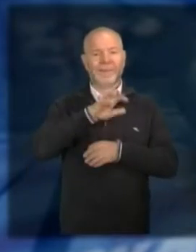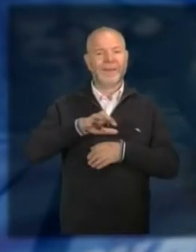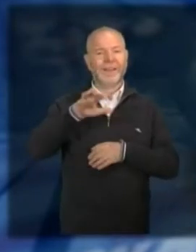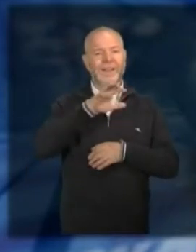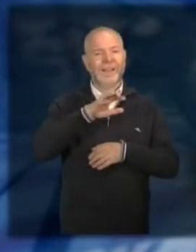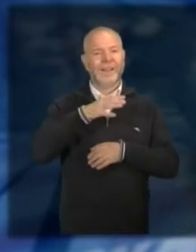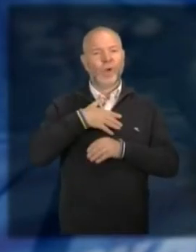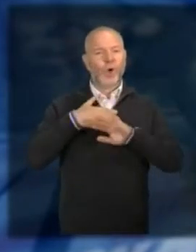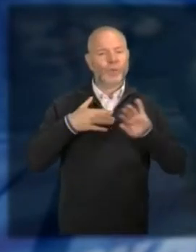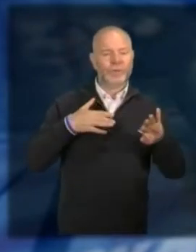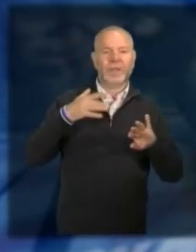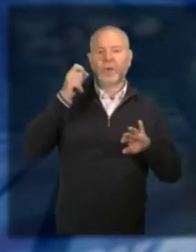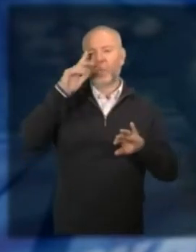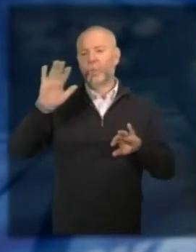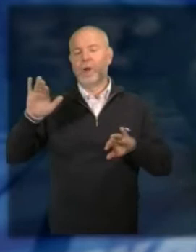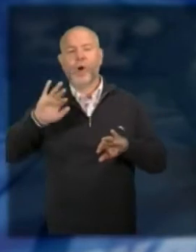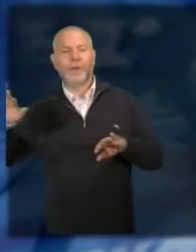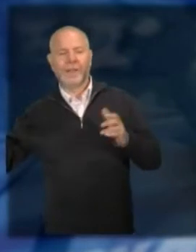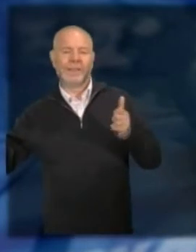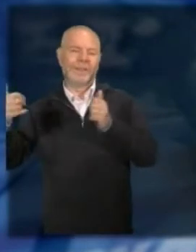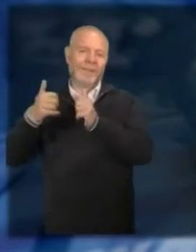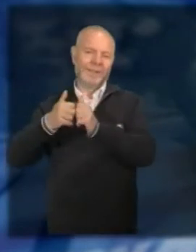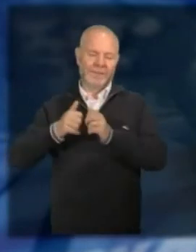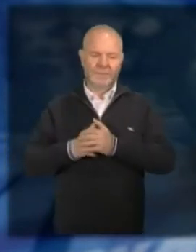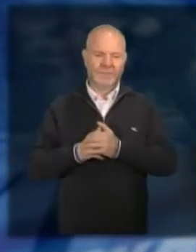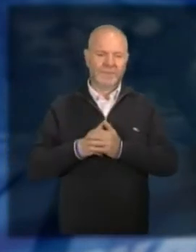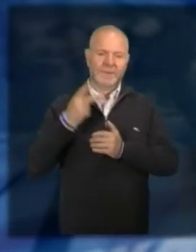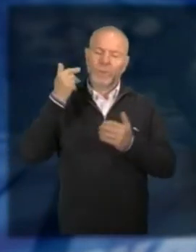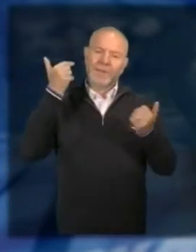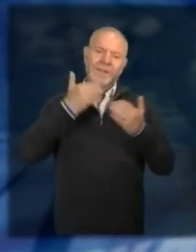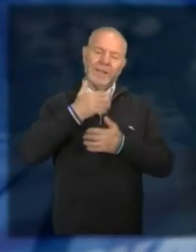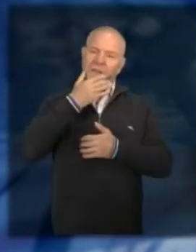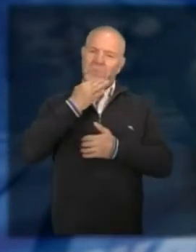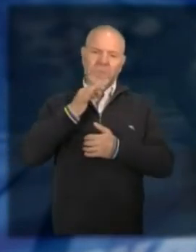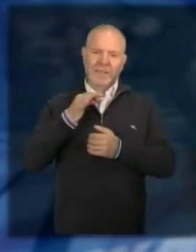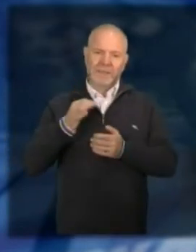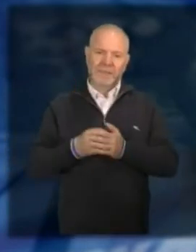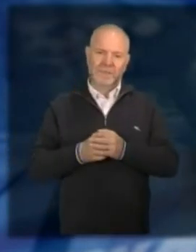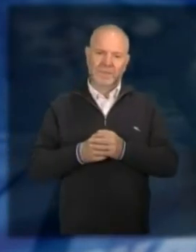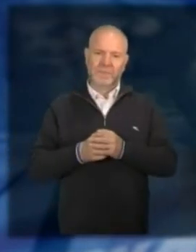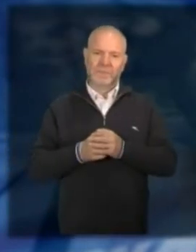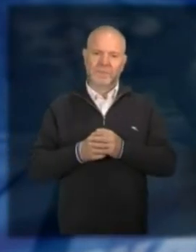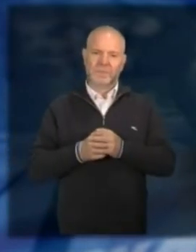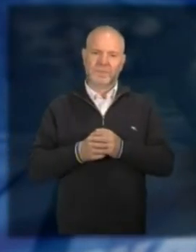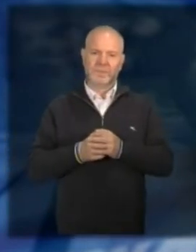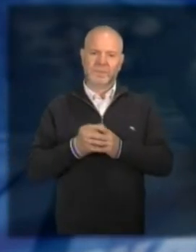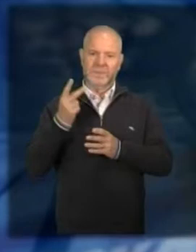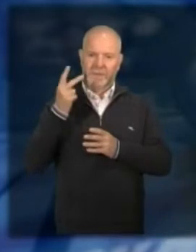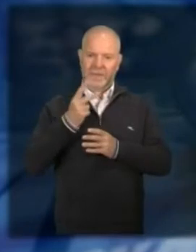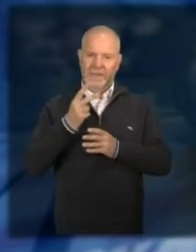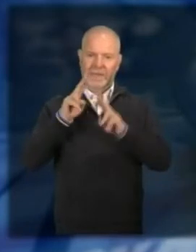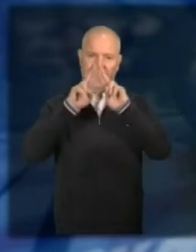meraviglia stasera, una serata magica, una serata in cui Aruna e Palmira sono al centro